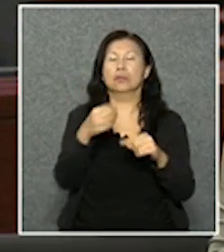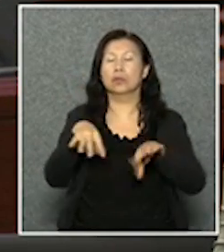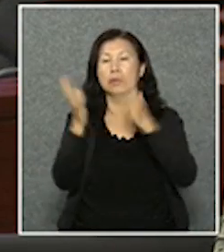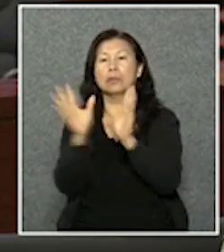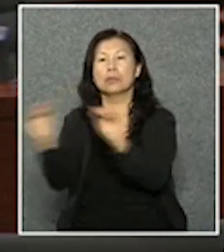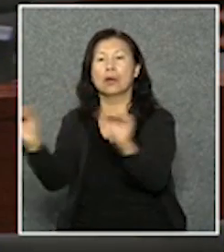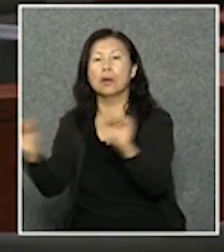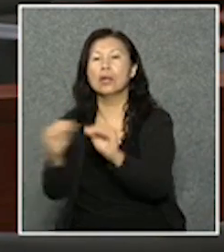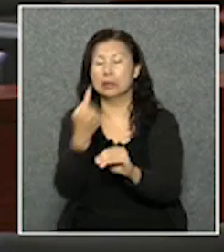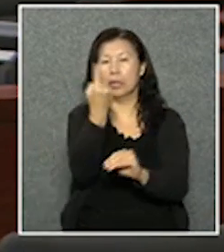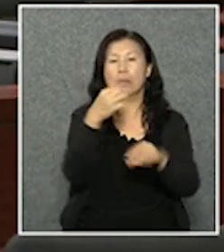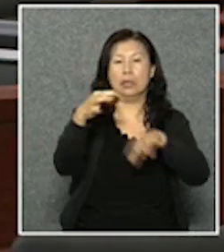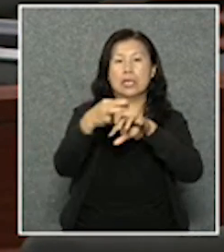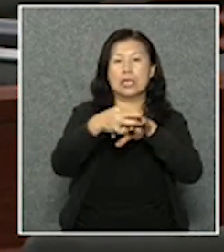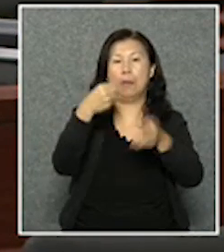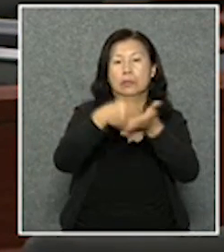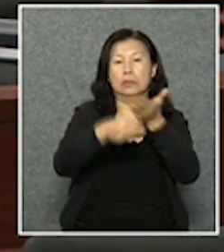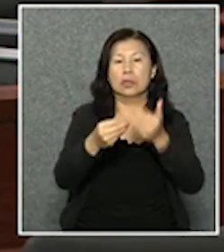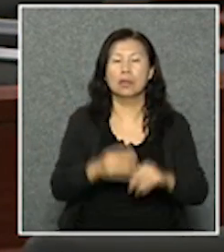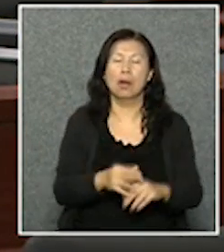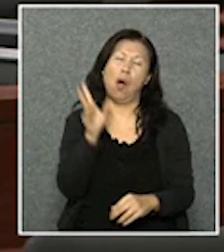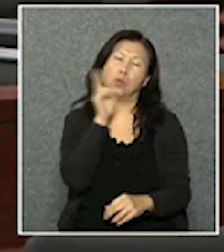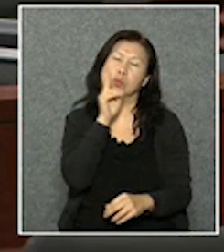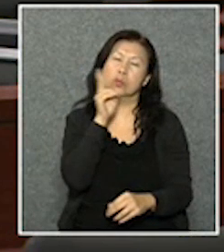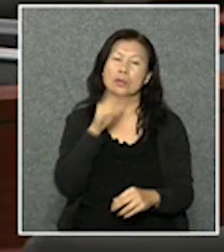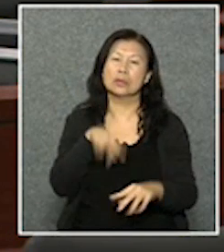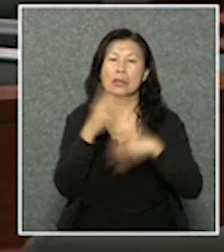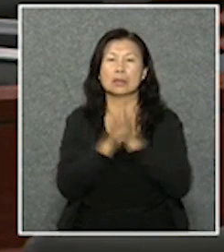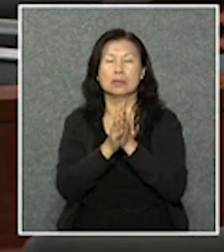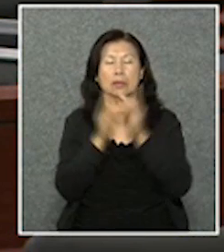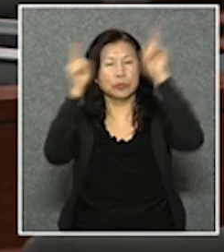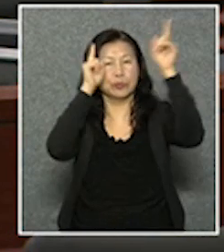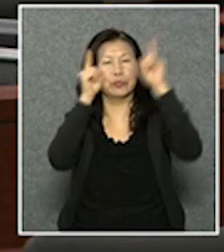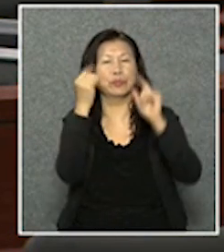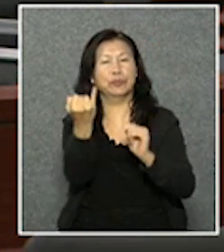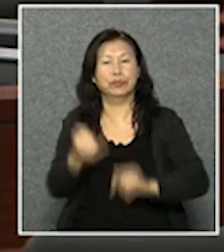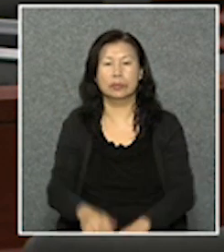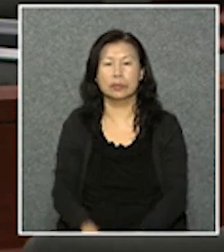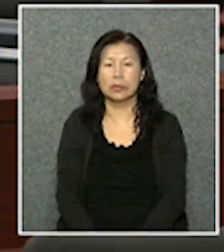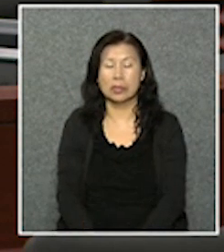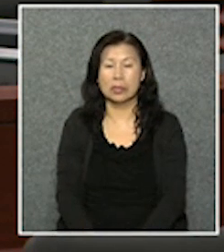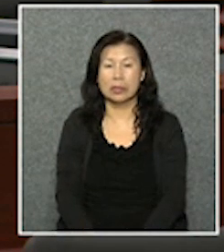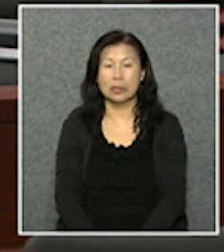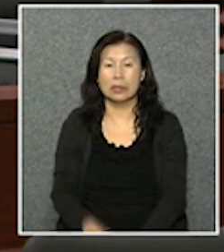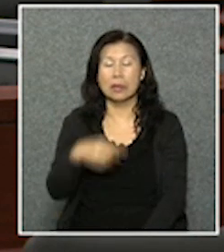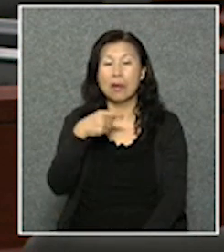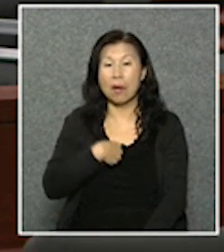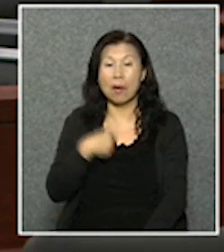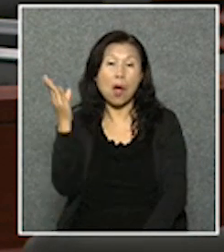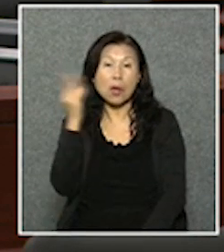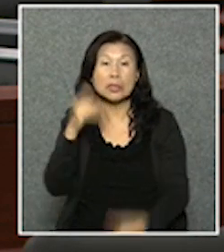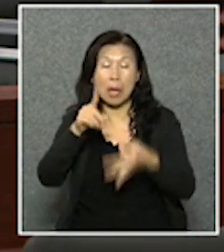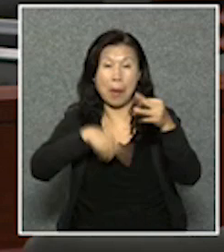OK， 呢個簡直係即係太過以為視聽嚇。 咁啊，另外即係至於好似啱啱啊，我